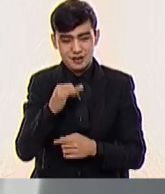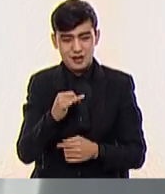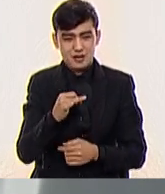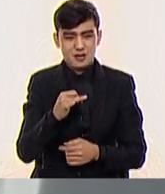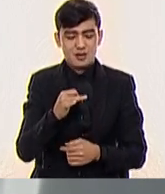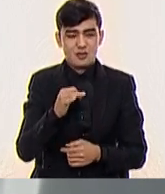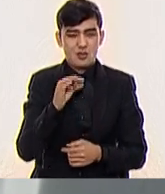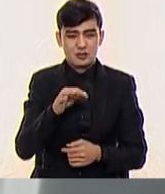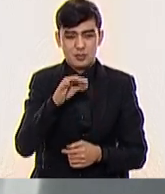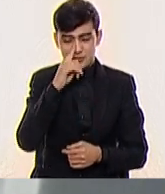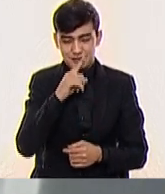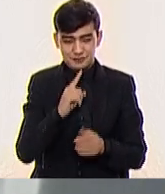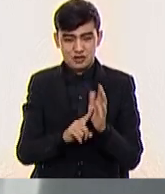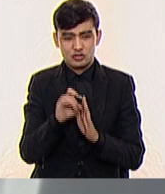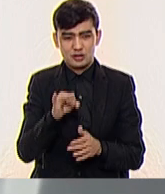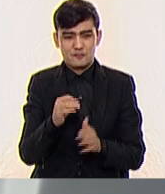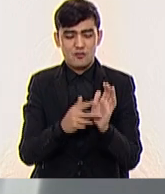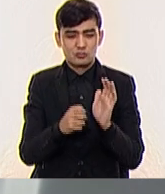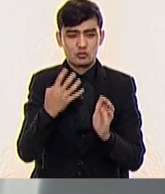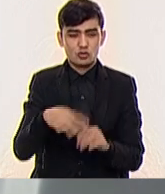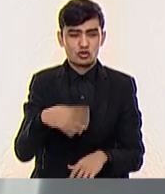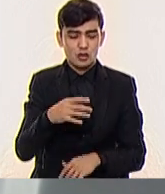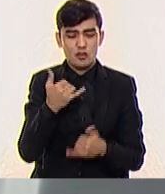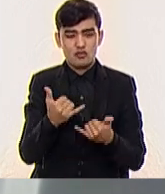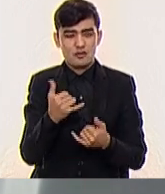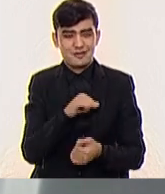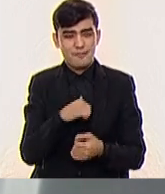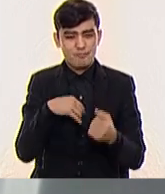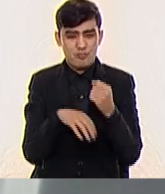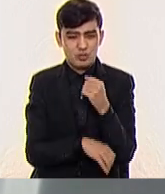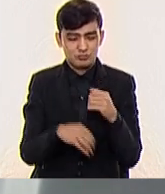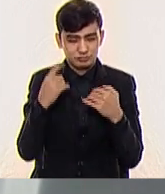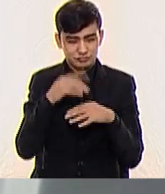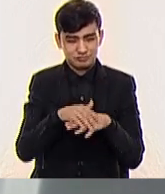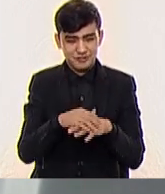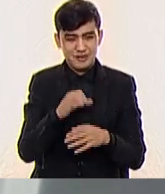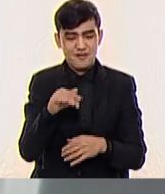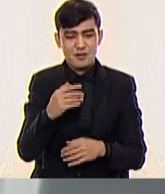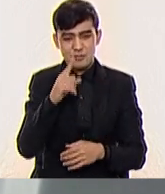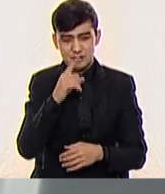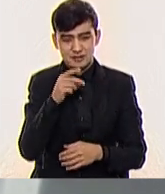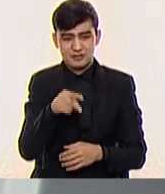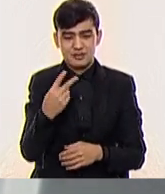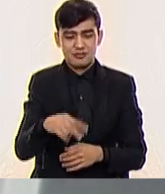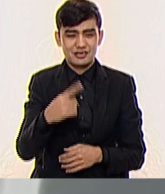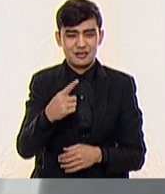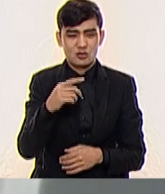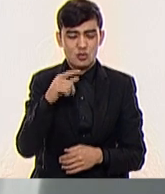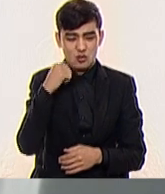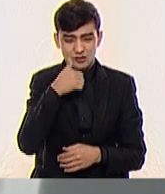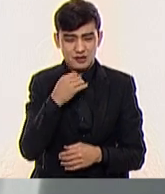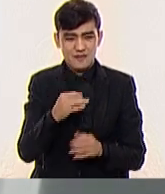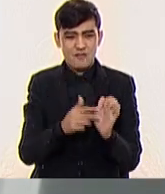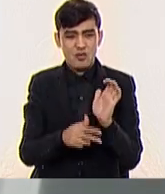қазан айынан бастап 844. Және қазір ең соңғы қаңтар айынан бойынша 2021 жылғы